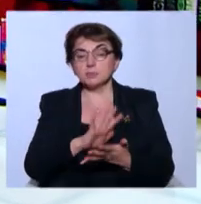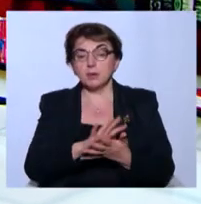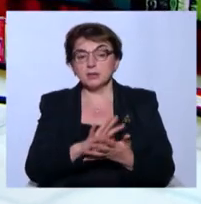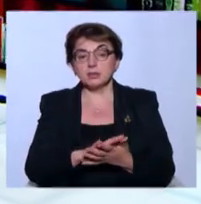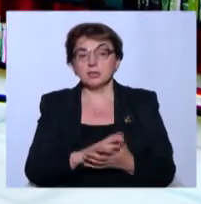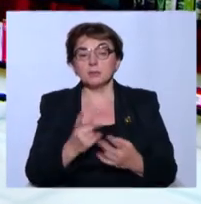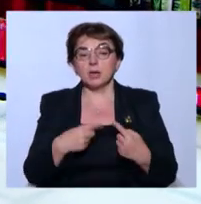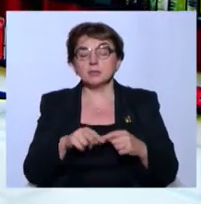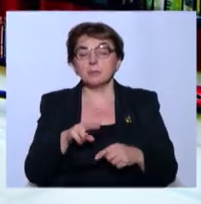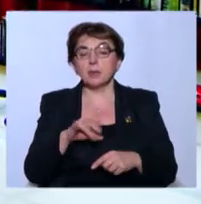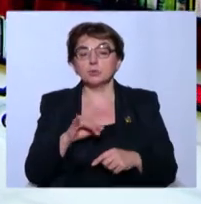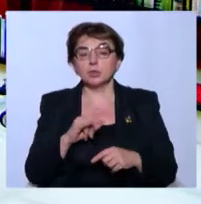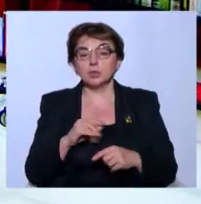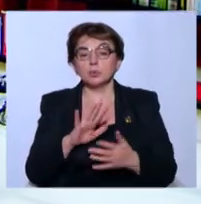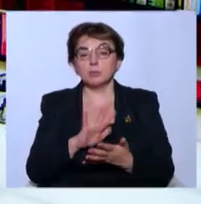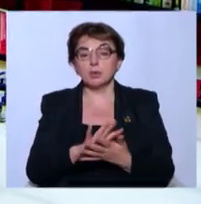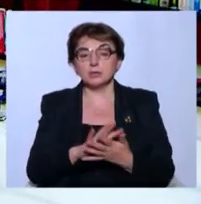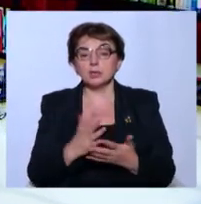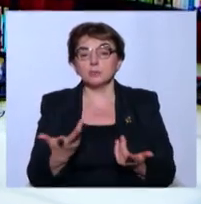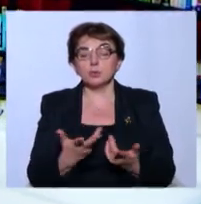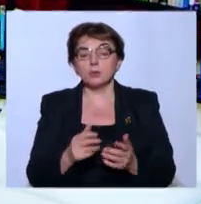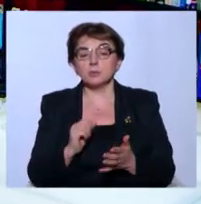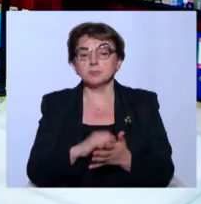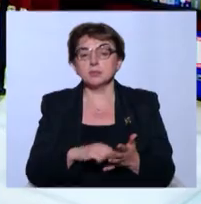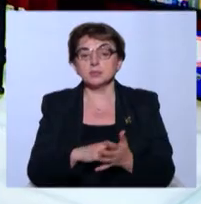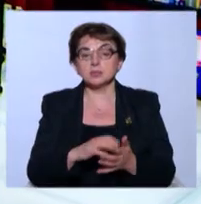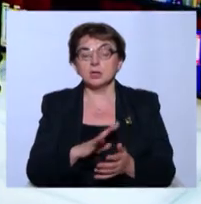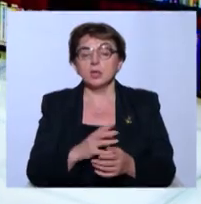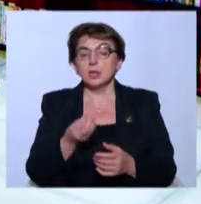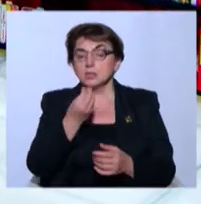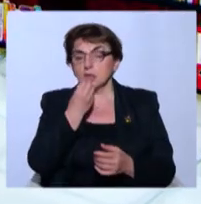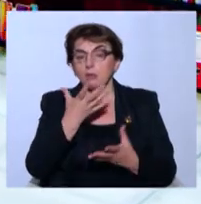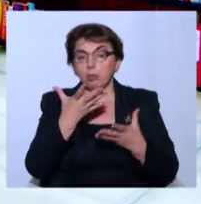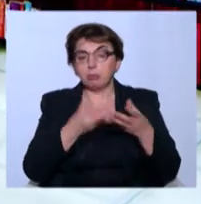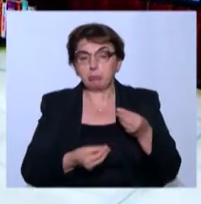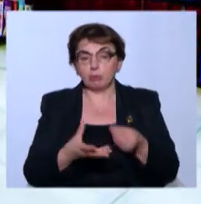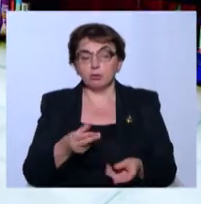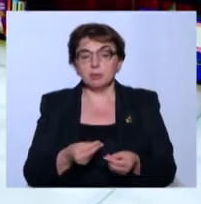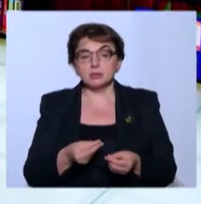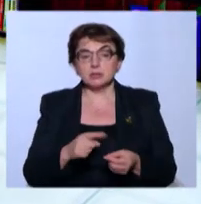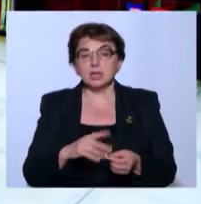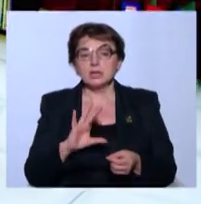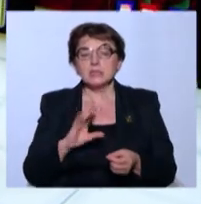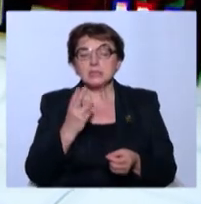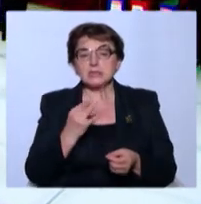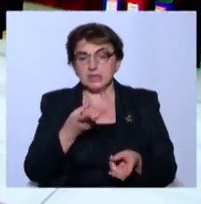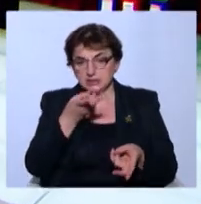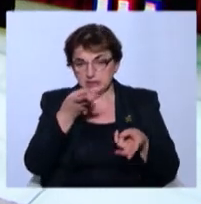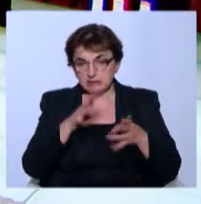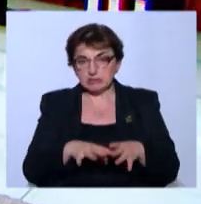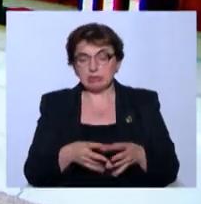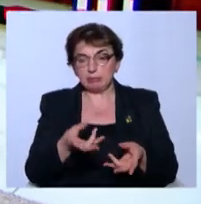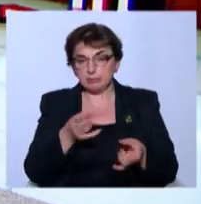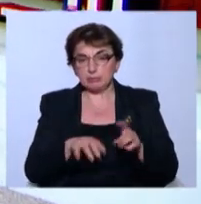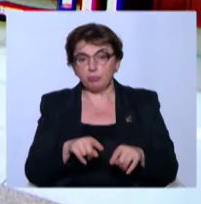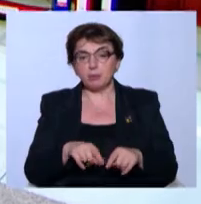შეიძლება იყოს პათოგენური ბაქტერიებიც, რომლებიც იწვევენ საკვების პობას, განსაკუთრებით ცილის ნარჩენების პობას